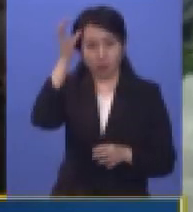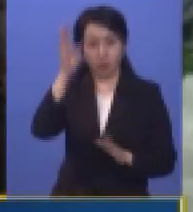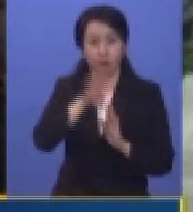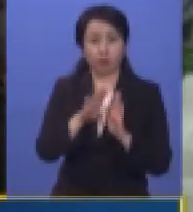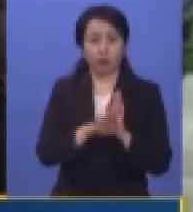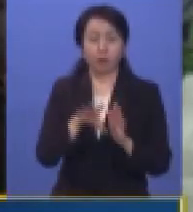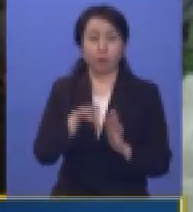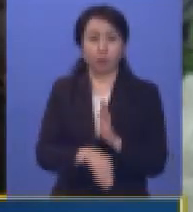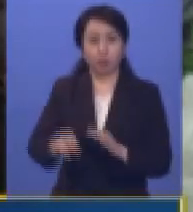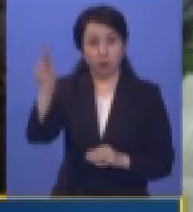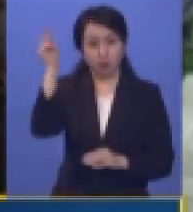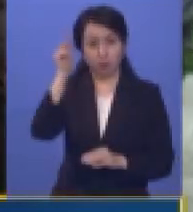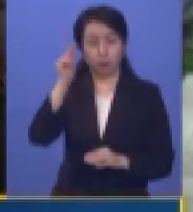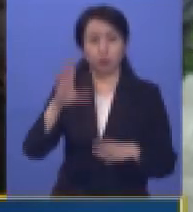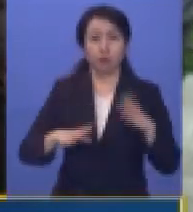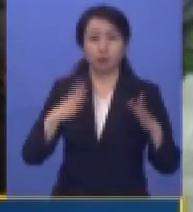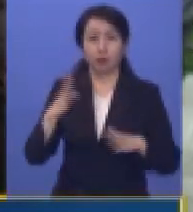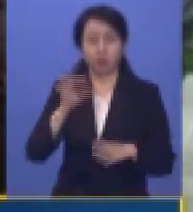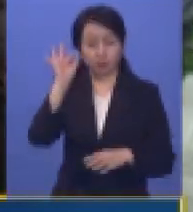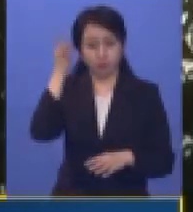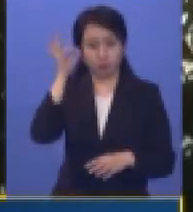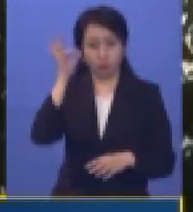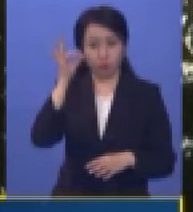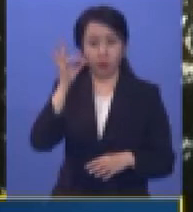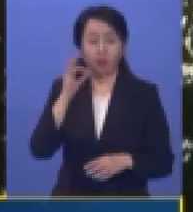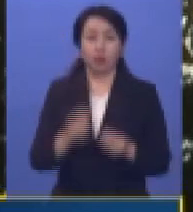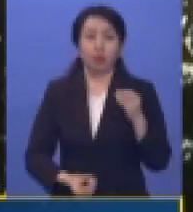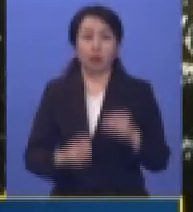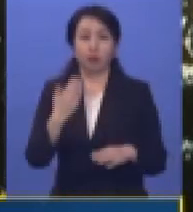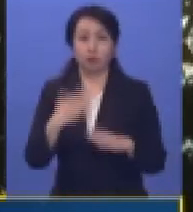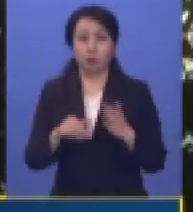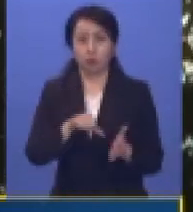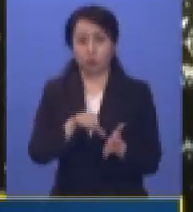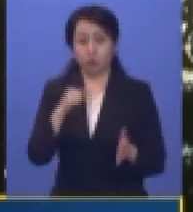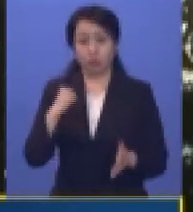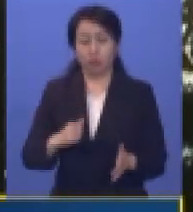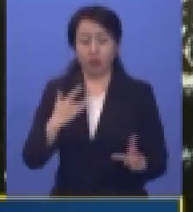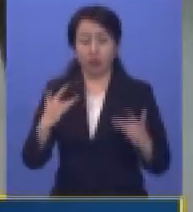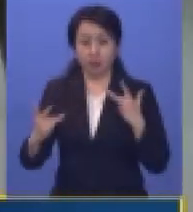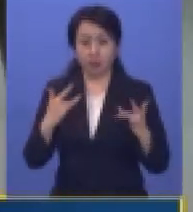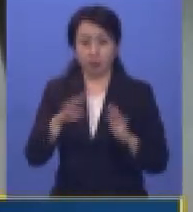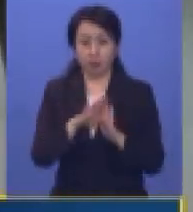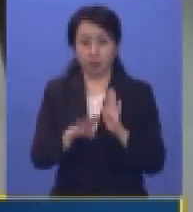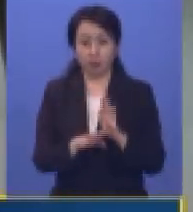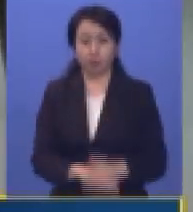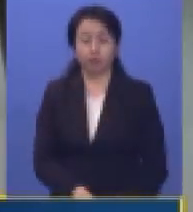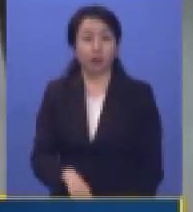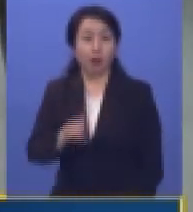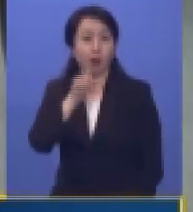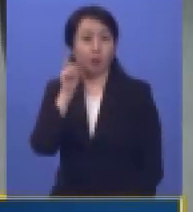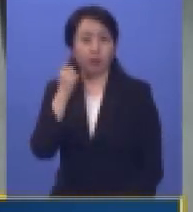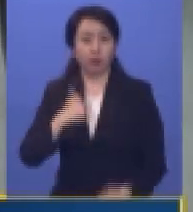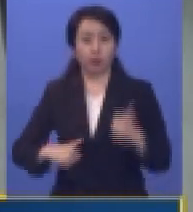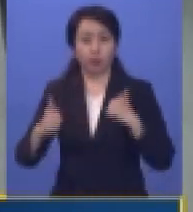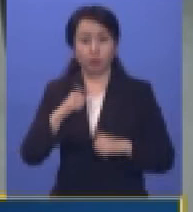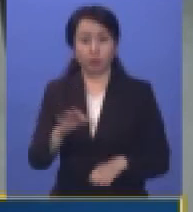программу включили обучающие тренинги, тренинги с психологом, квест-игру и в завершении участников ждала концертная программа. Молодых педагогов у нас по